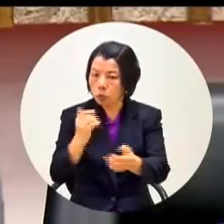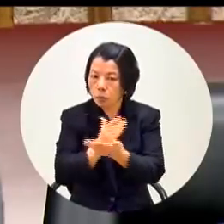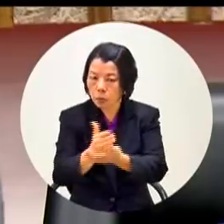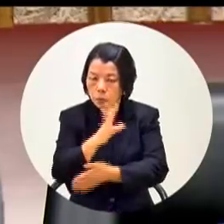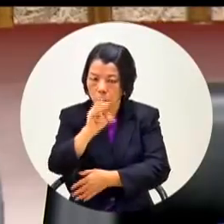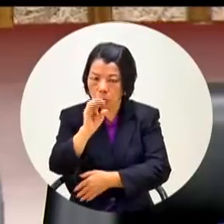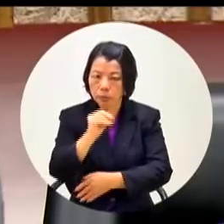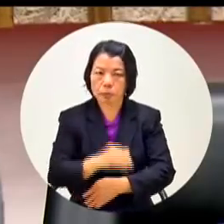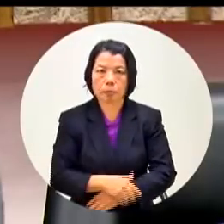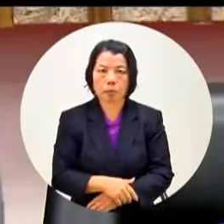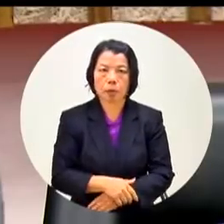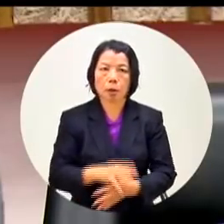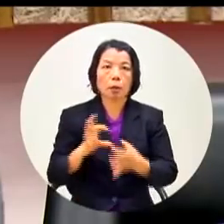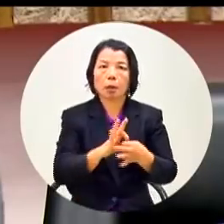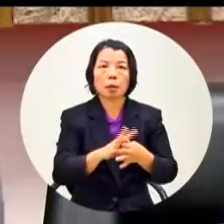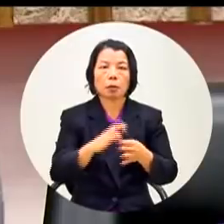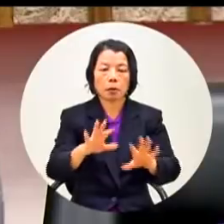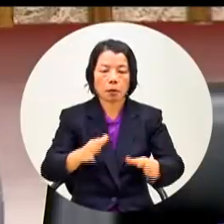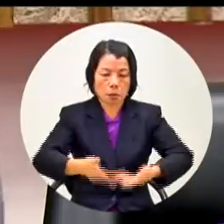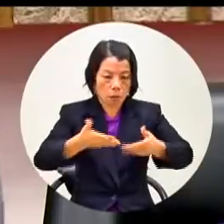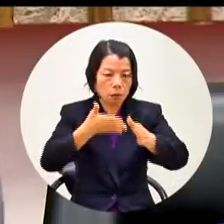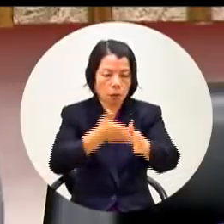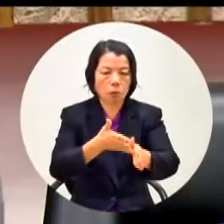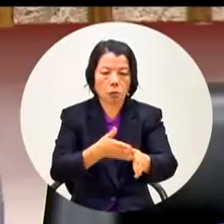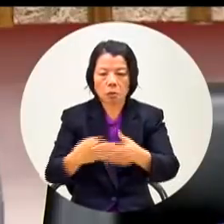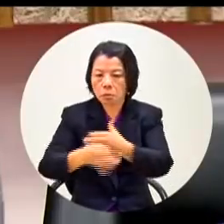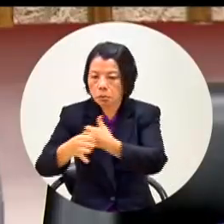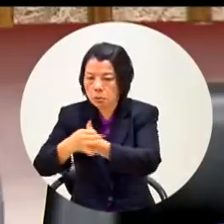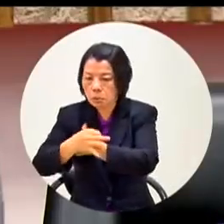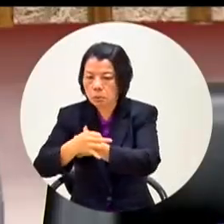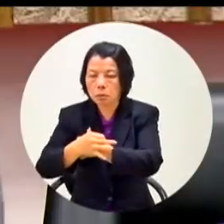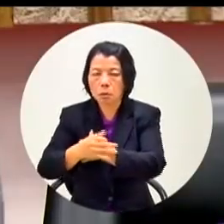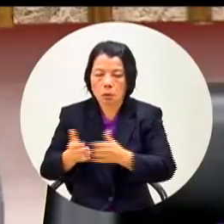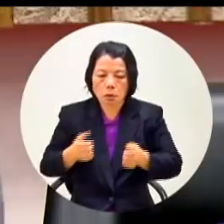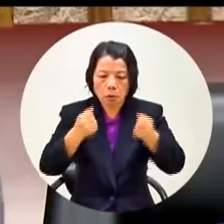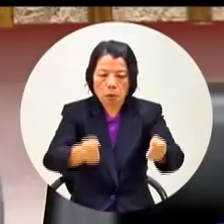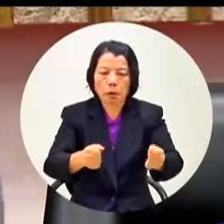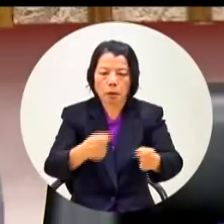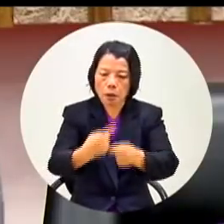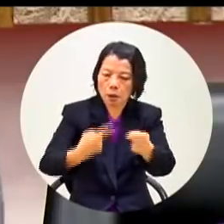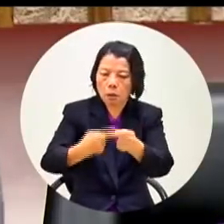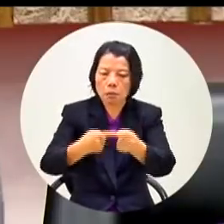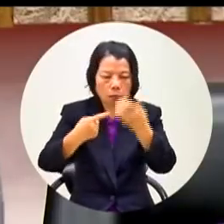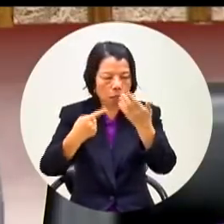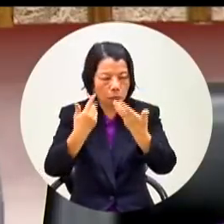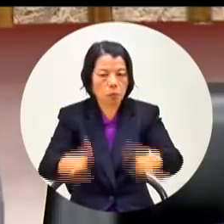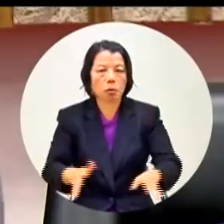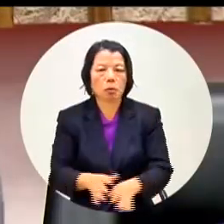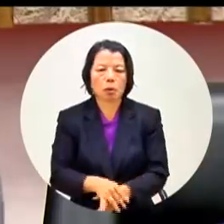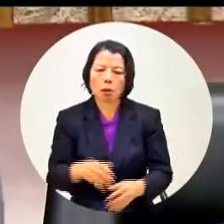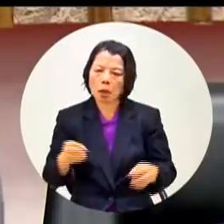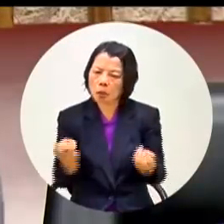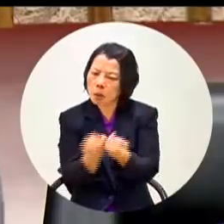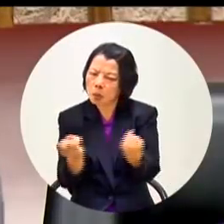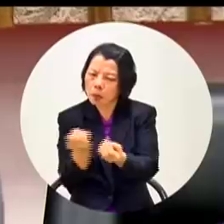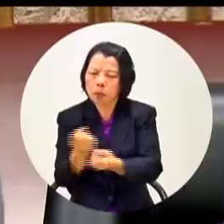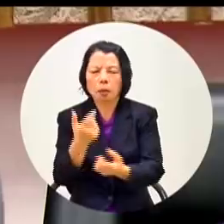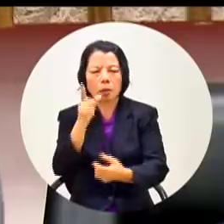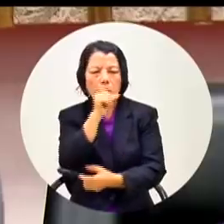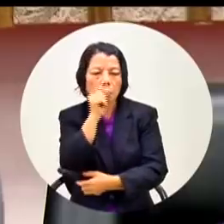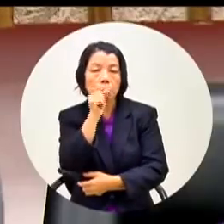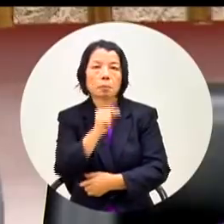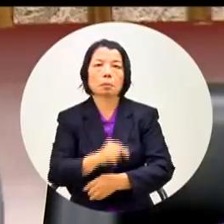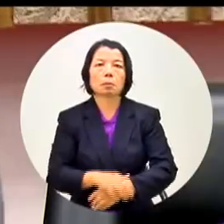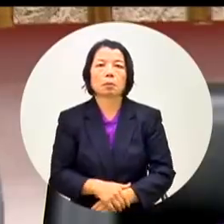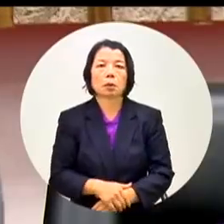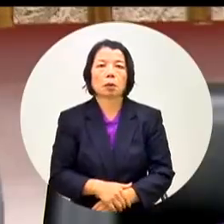轨已经试行了一年多，问题状况还是不断。好，问题状况还是不断。那到底我们承载的状况